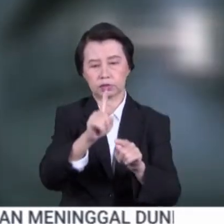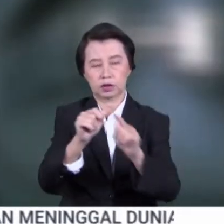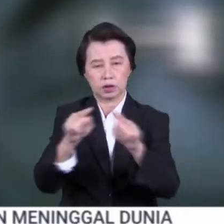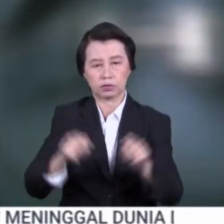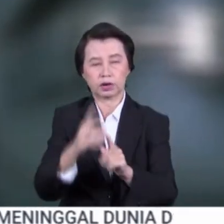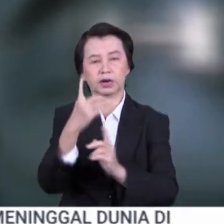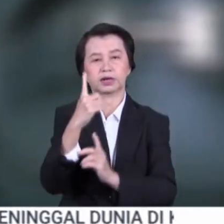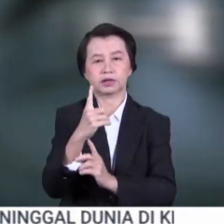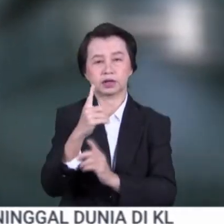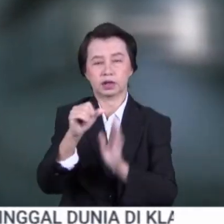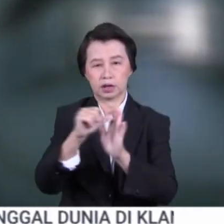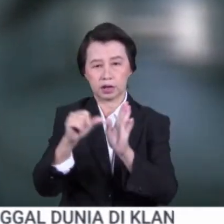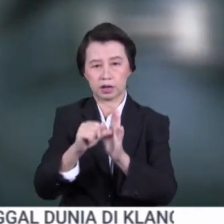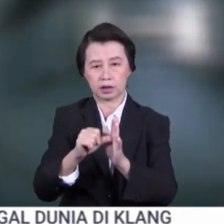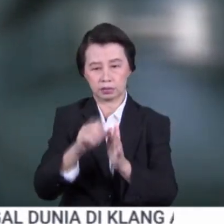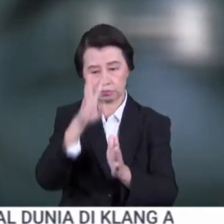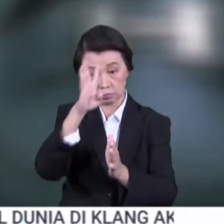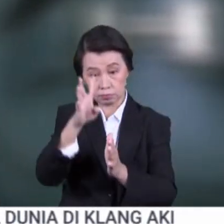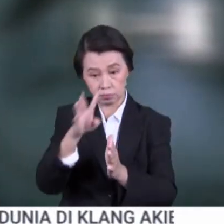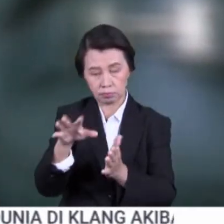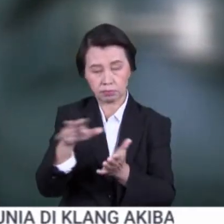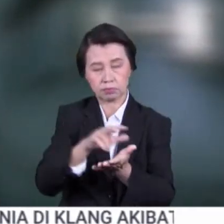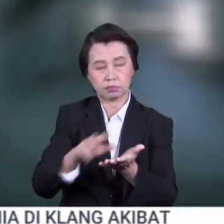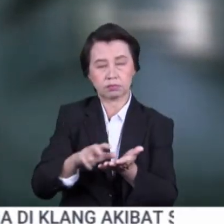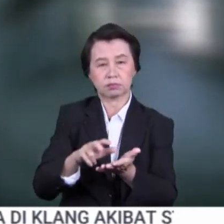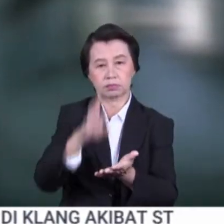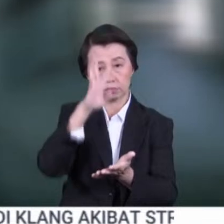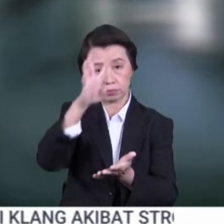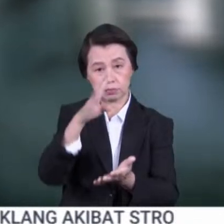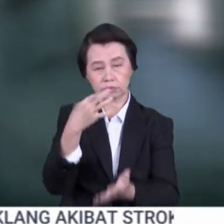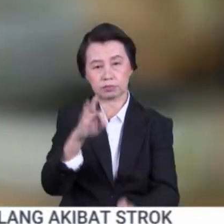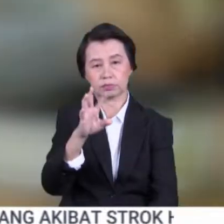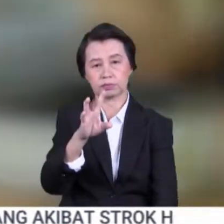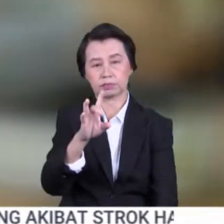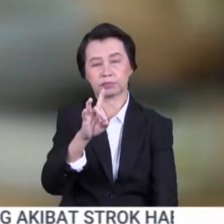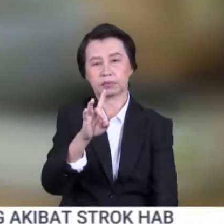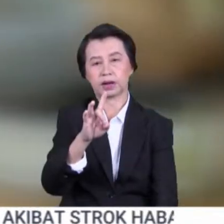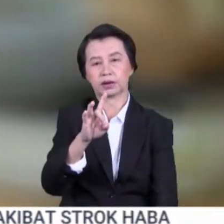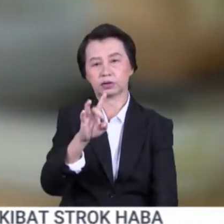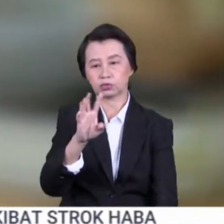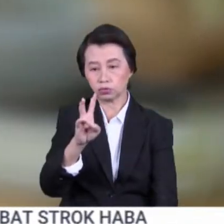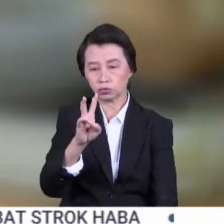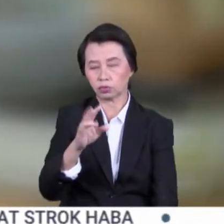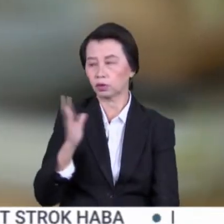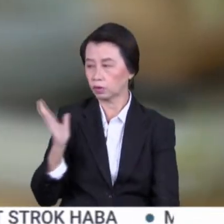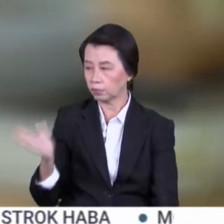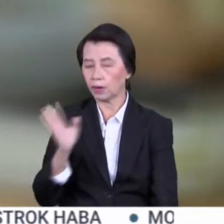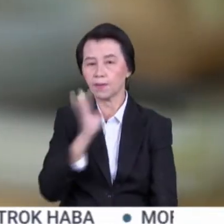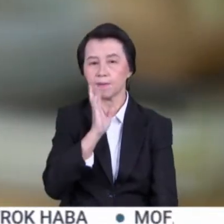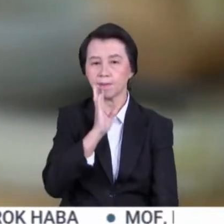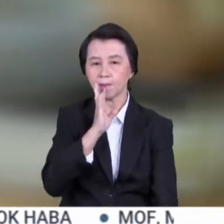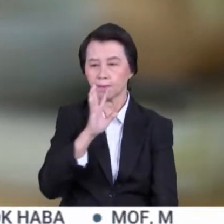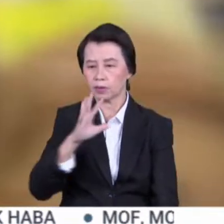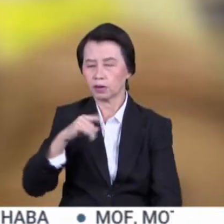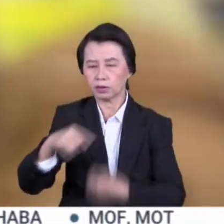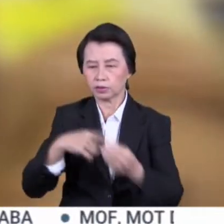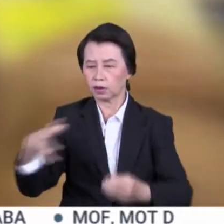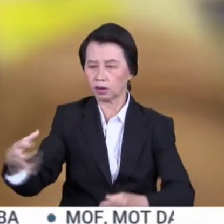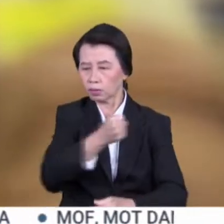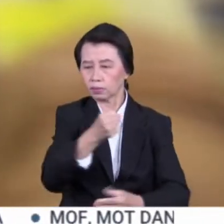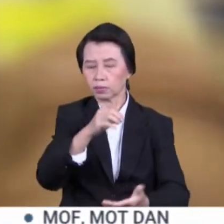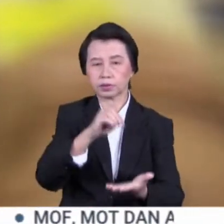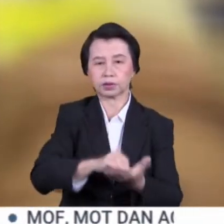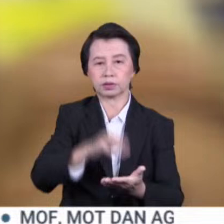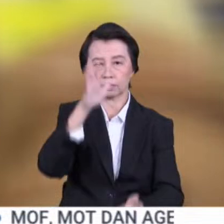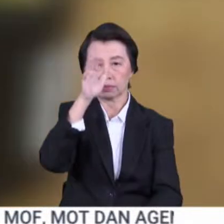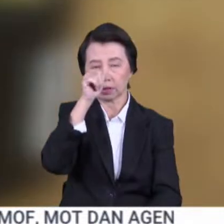41-1-D Akta Had Cipta 1987. Beliau berkata demikian dalam sidang media mengenai rampasan itu di Kerubung